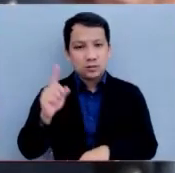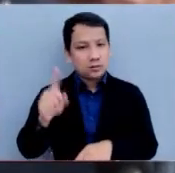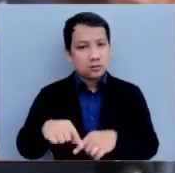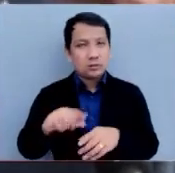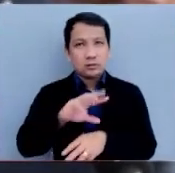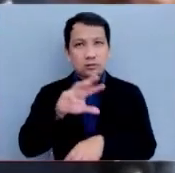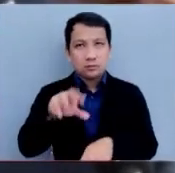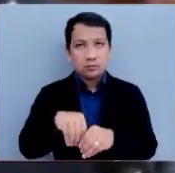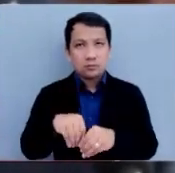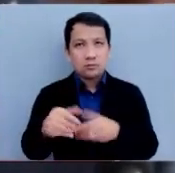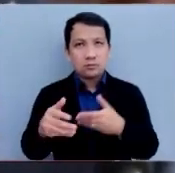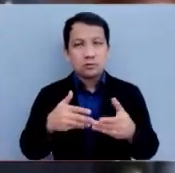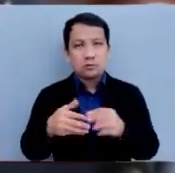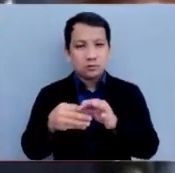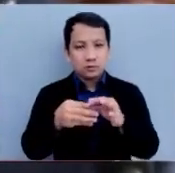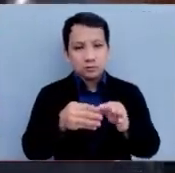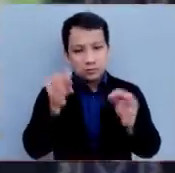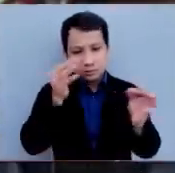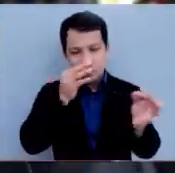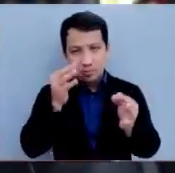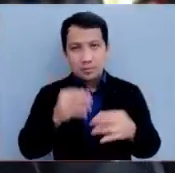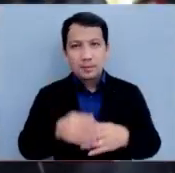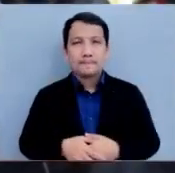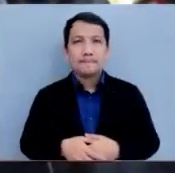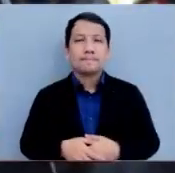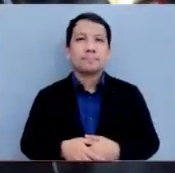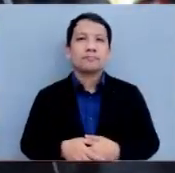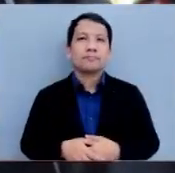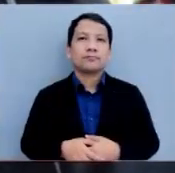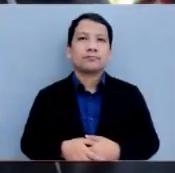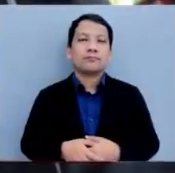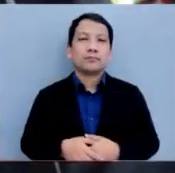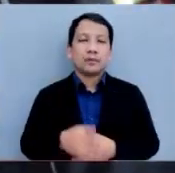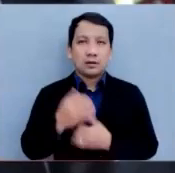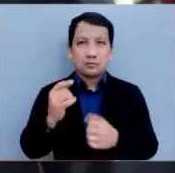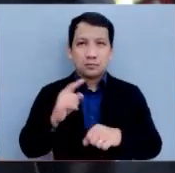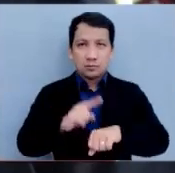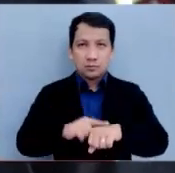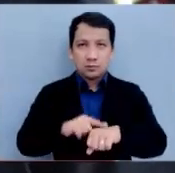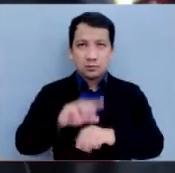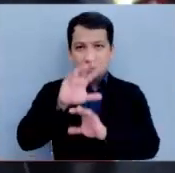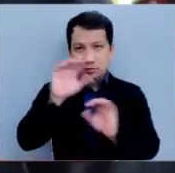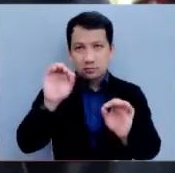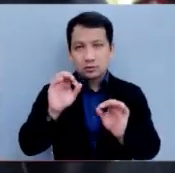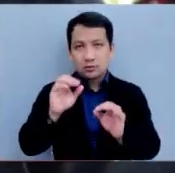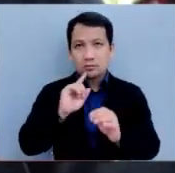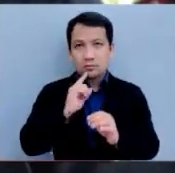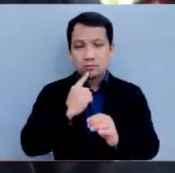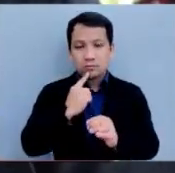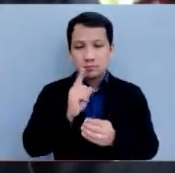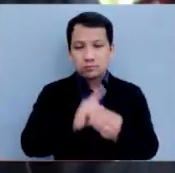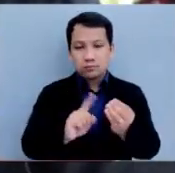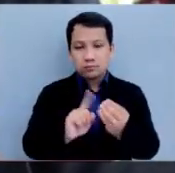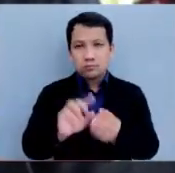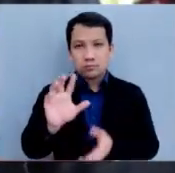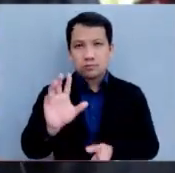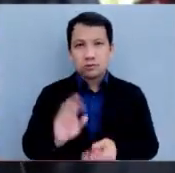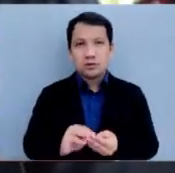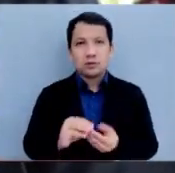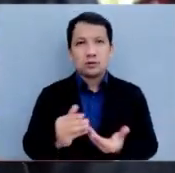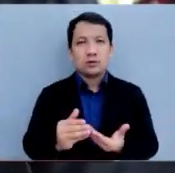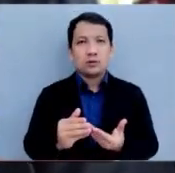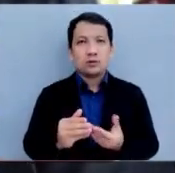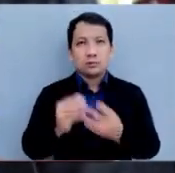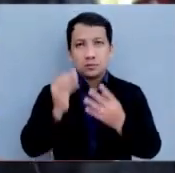sa anumang kalakaran ng illegal na droga. It's high time that we take our job seriously, and when it comes to dealing with